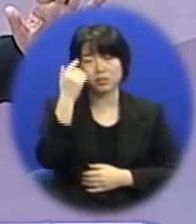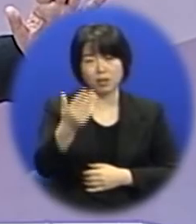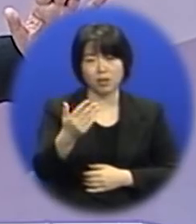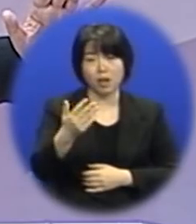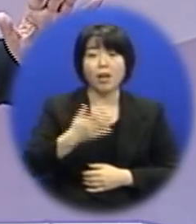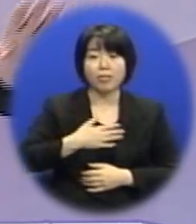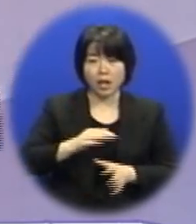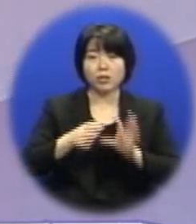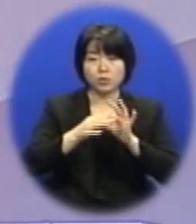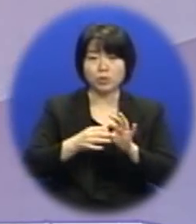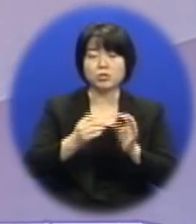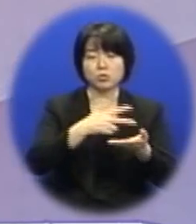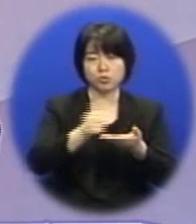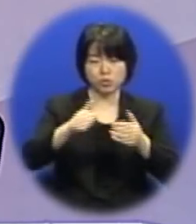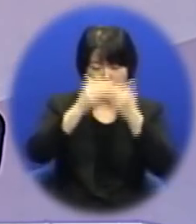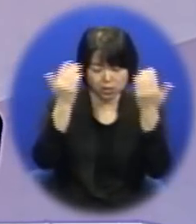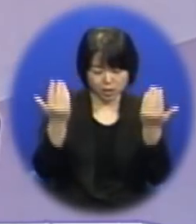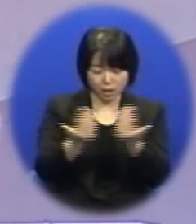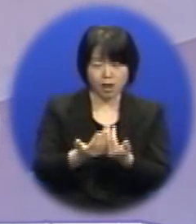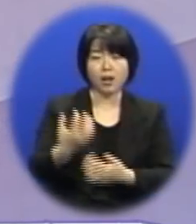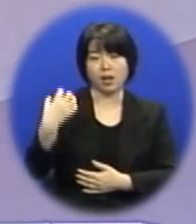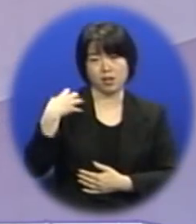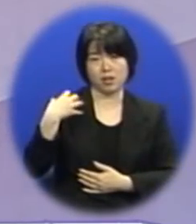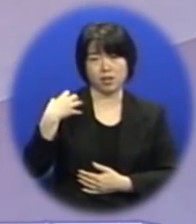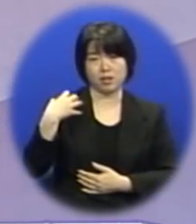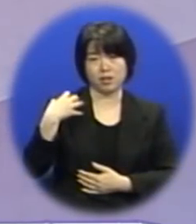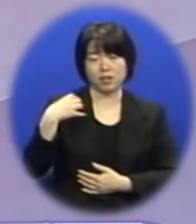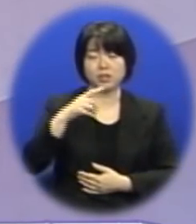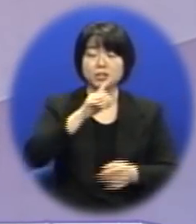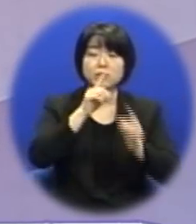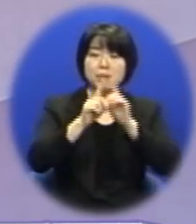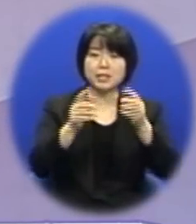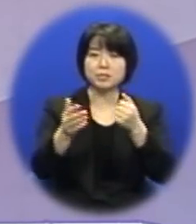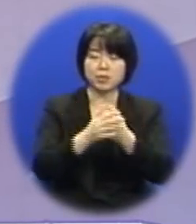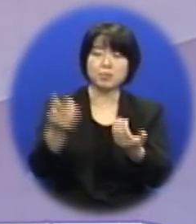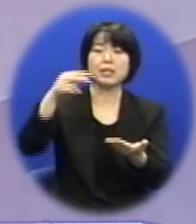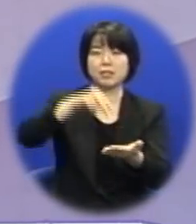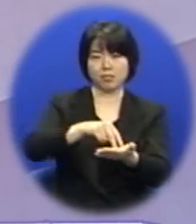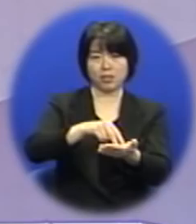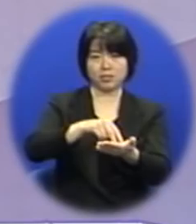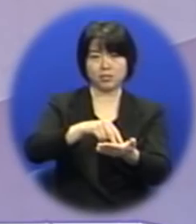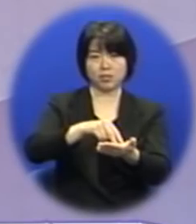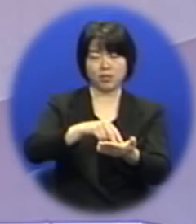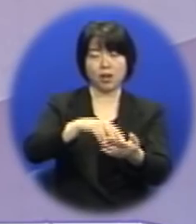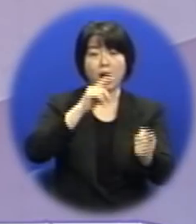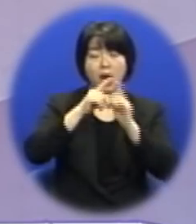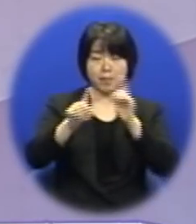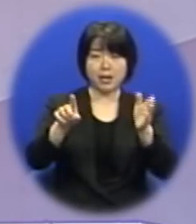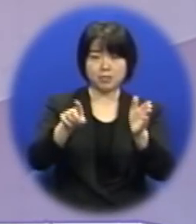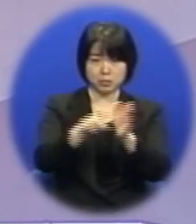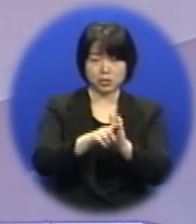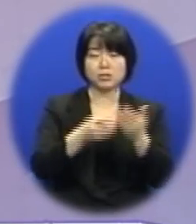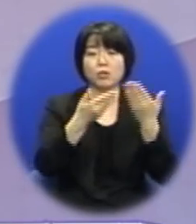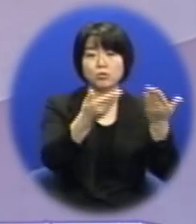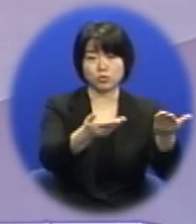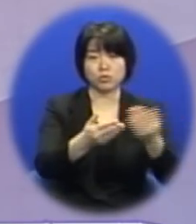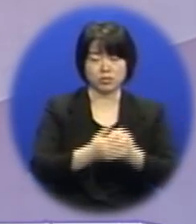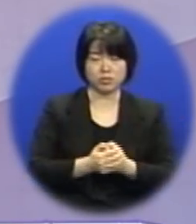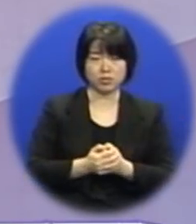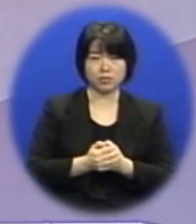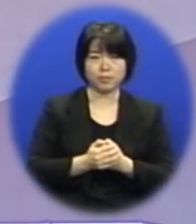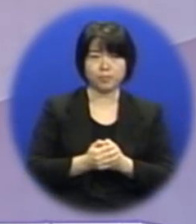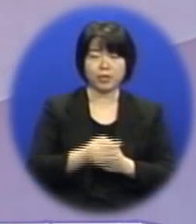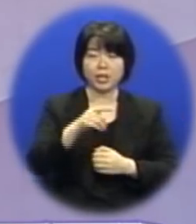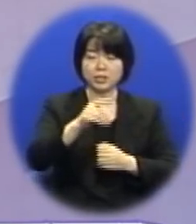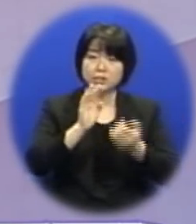것인데. 그러고 나 벌떡 일어났습니다. 말씀은 믿으라고 주신 거지.